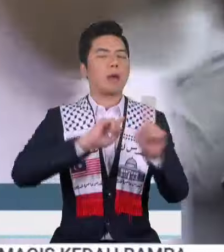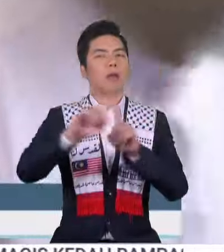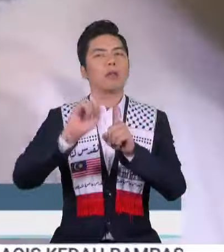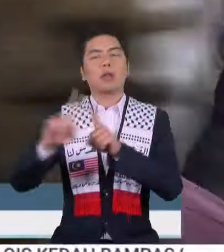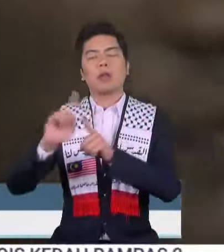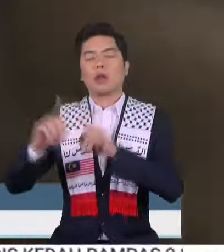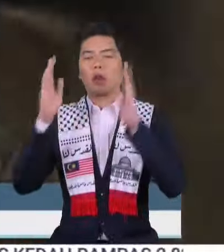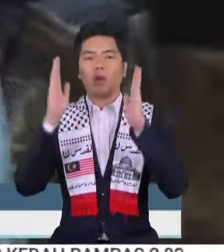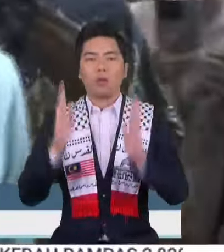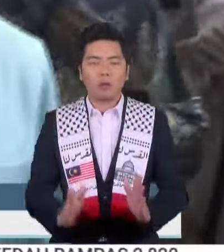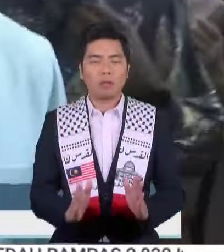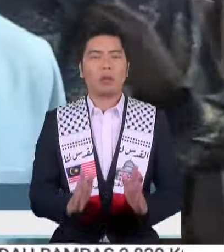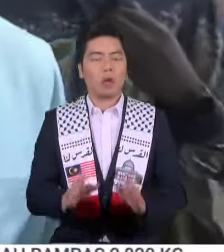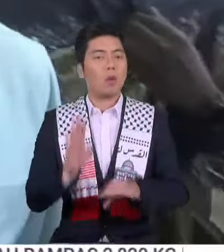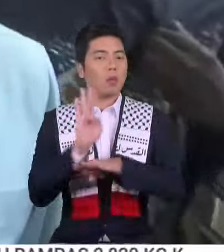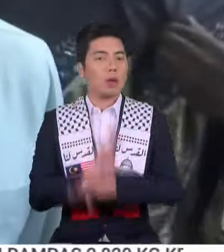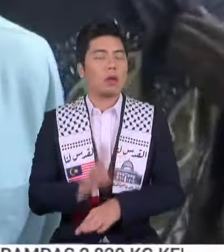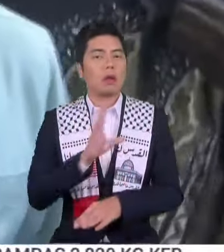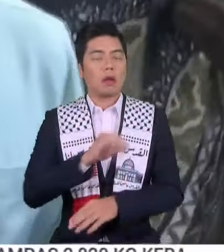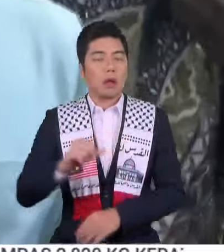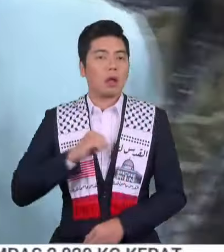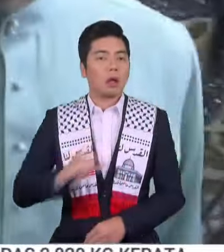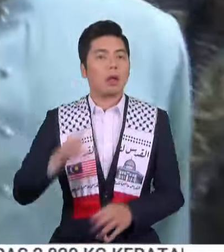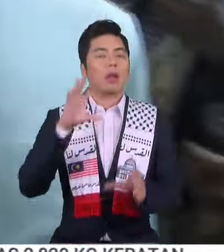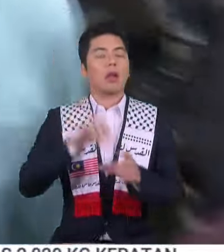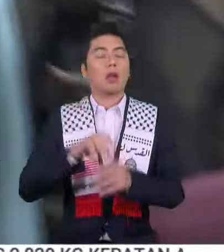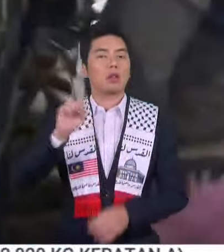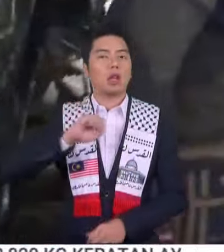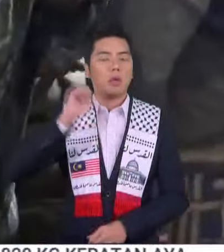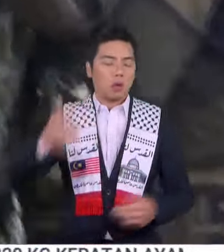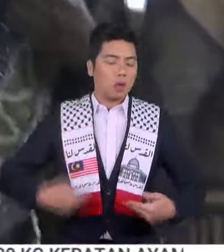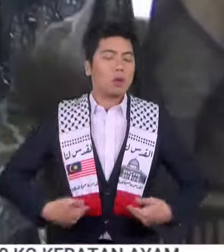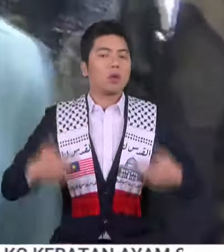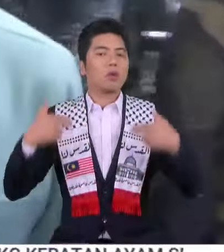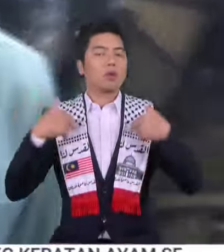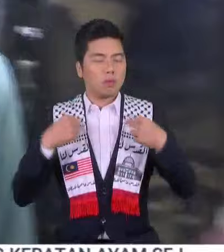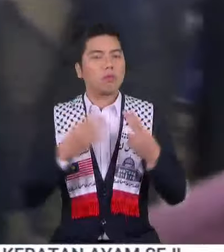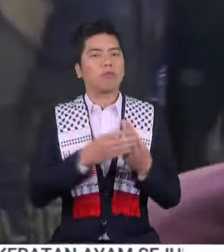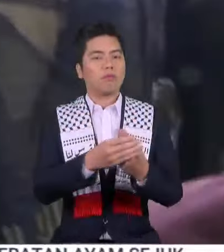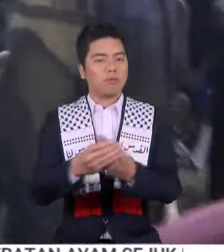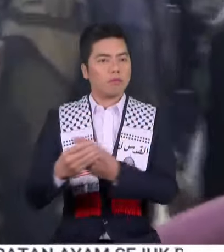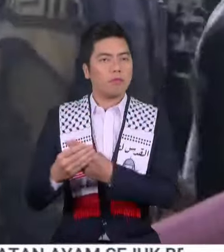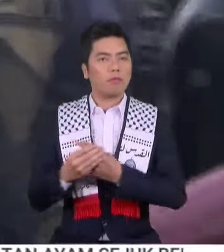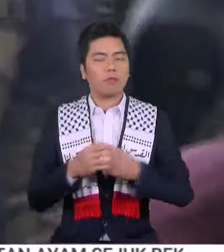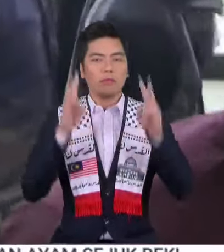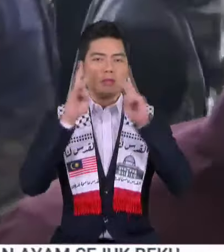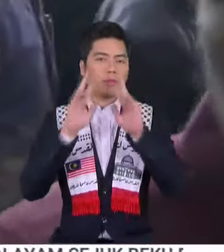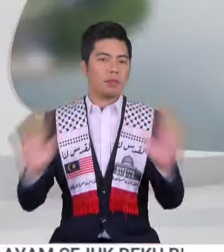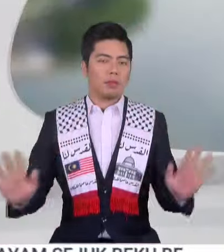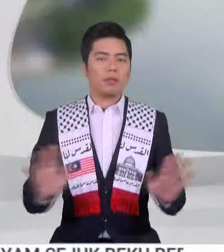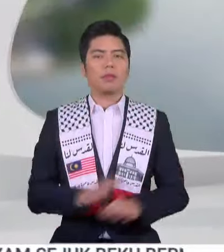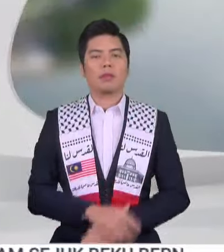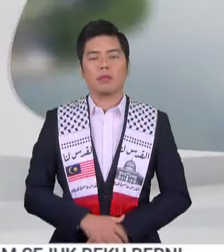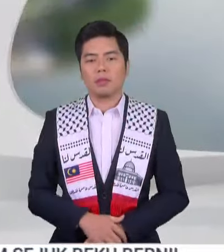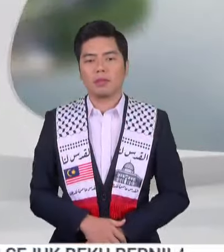kaum, etnik serta budaya dan agama di Sabah yang hidup dalam suasana harmoni.